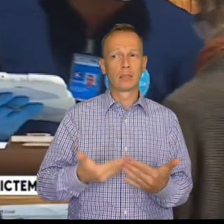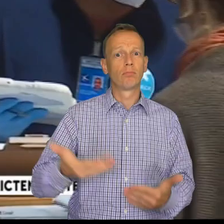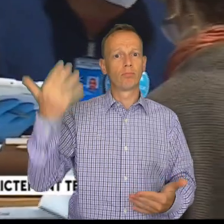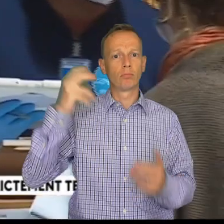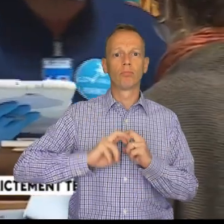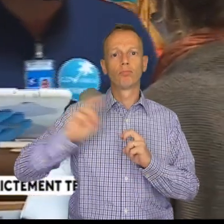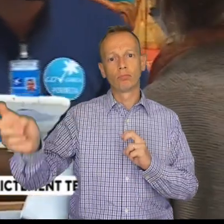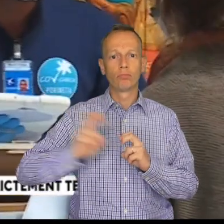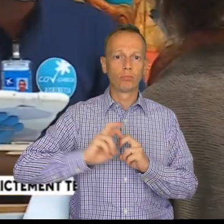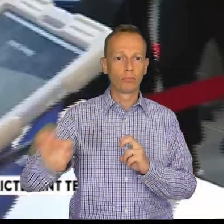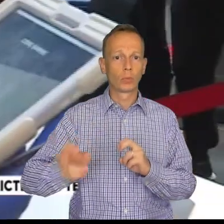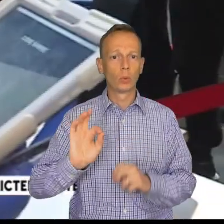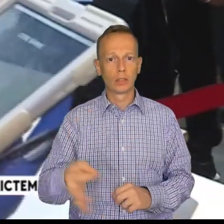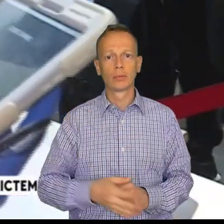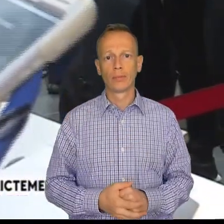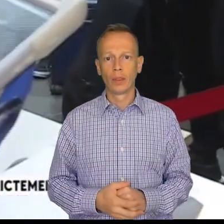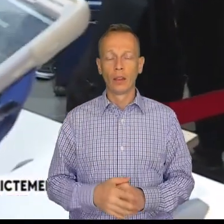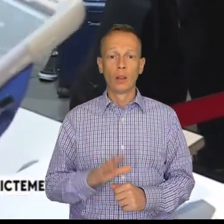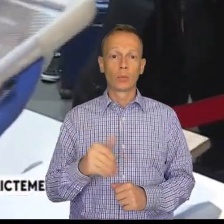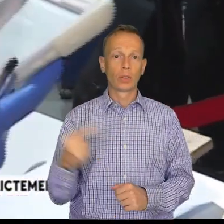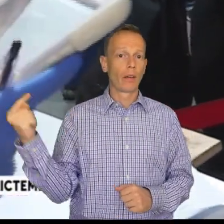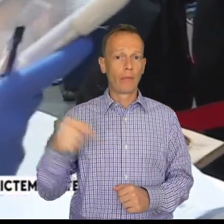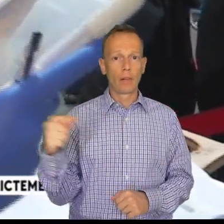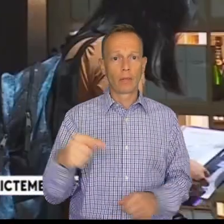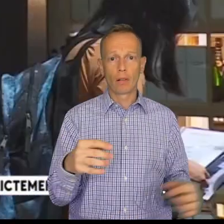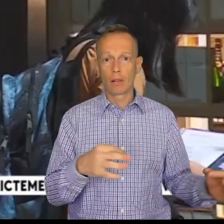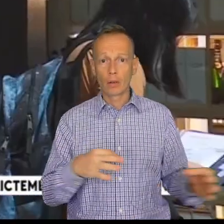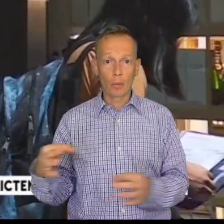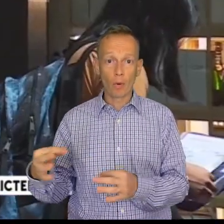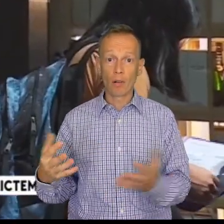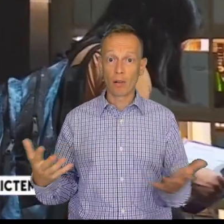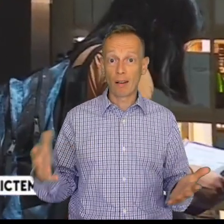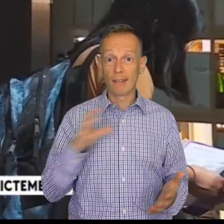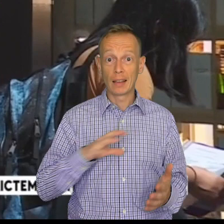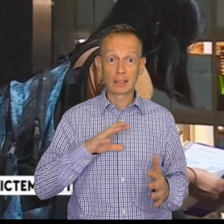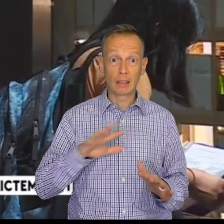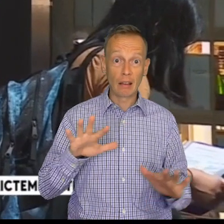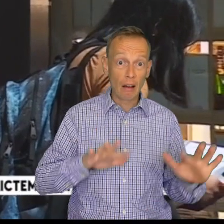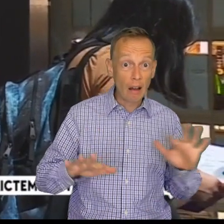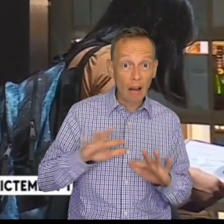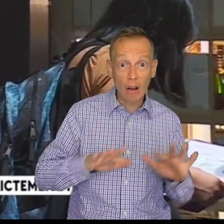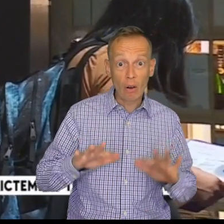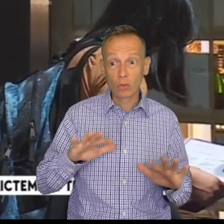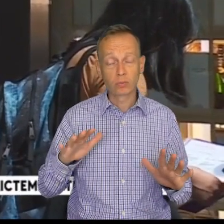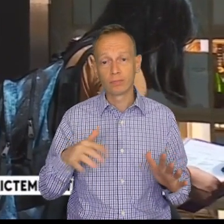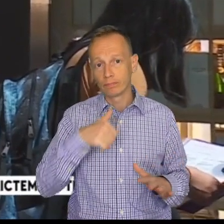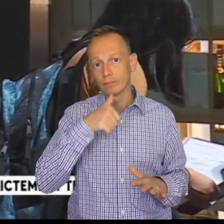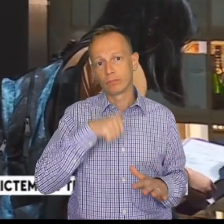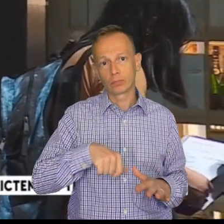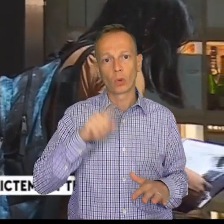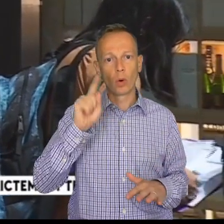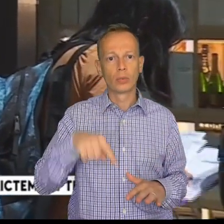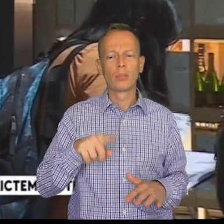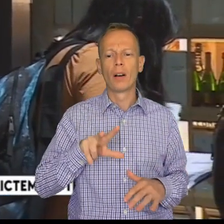depuis longtemps, mais je fais des allers-retours en ce moment, ouais. Et donc je viens régulièrement et là, on a essayé de s'échapper vite fait avant